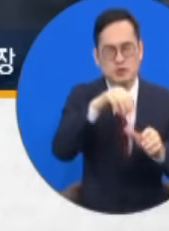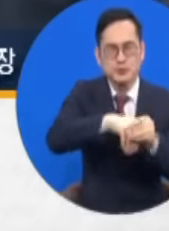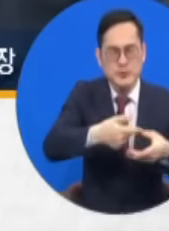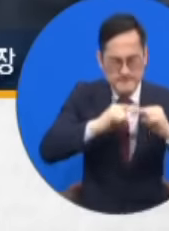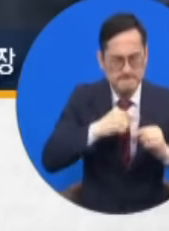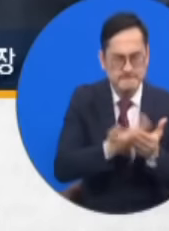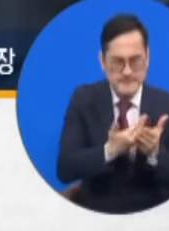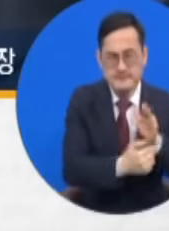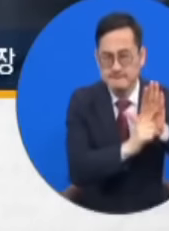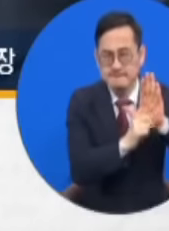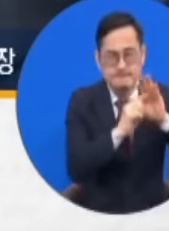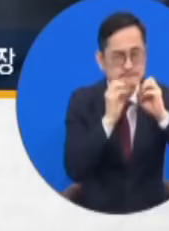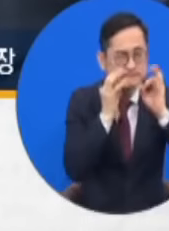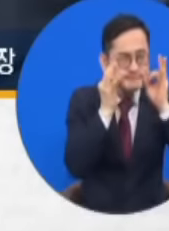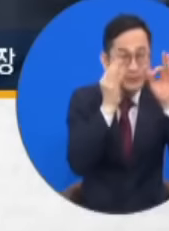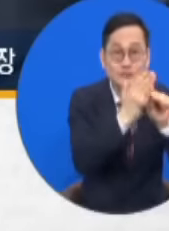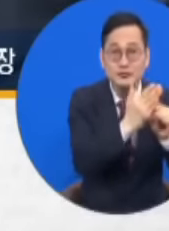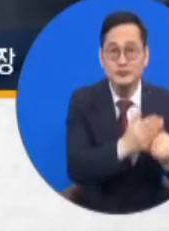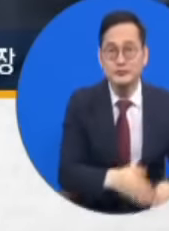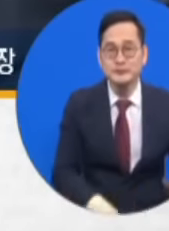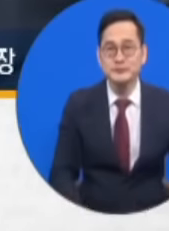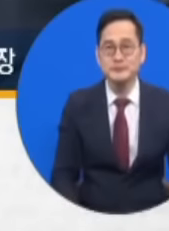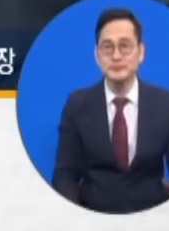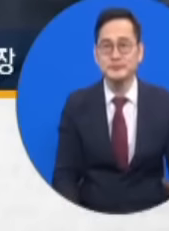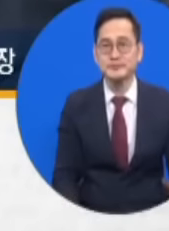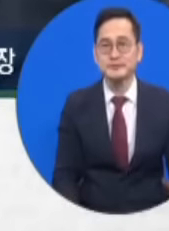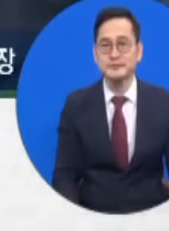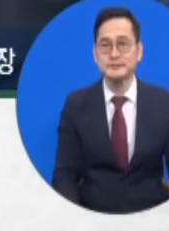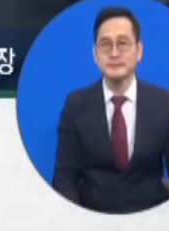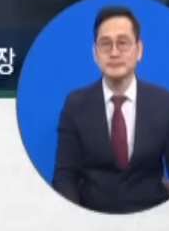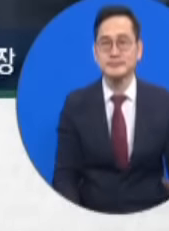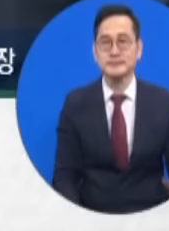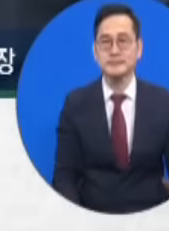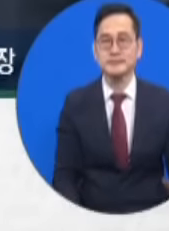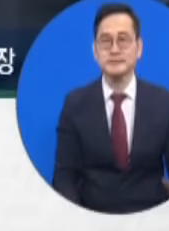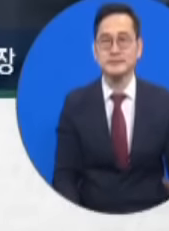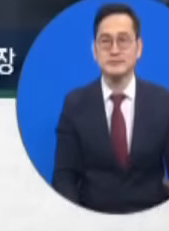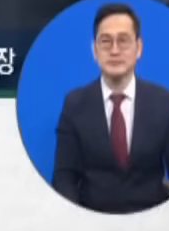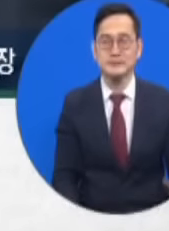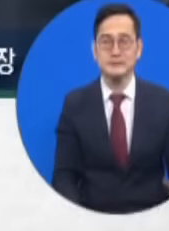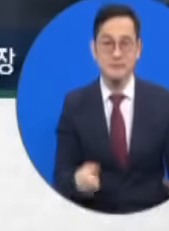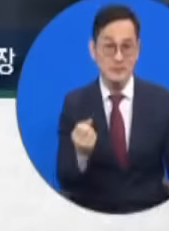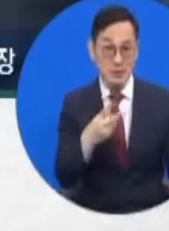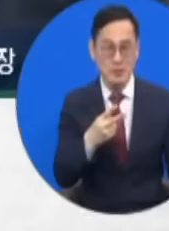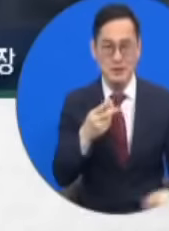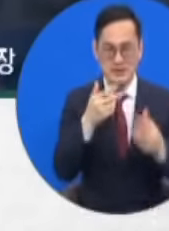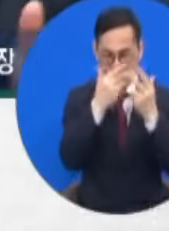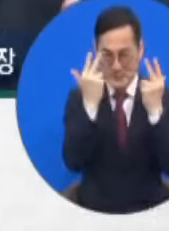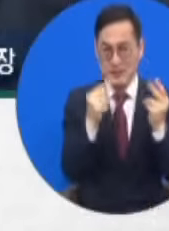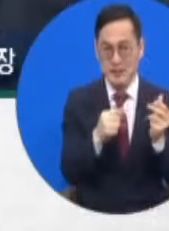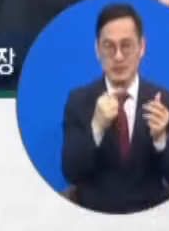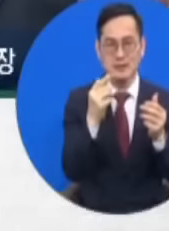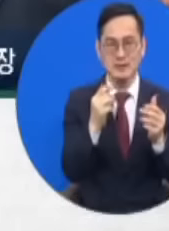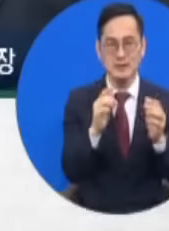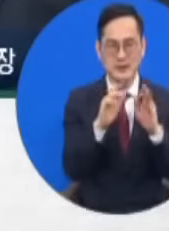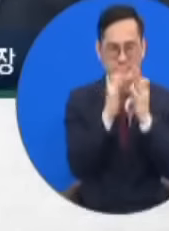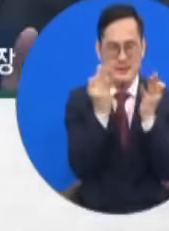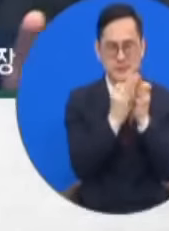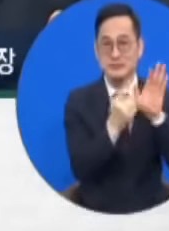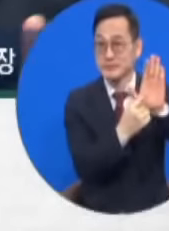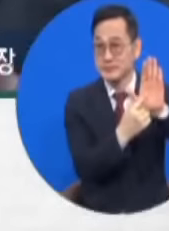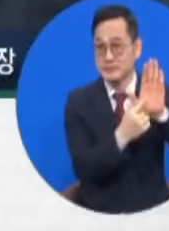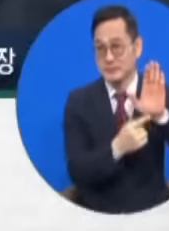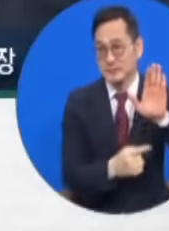있는 것이고요. 실제 이제 전례가 없는 상황인데 이재명 대표가 페이스북을 통해서